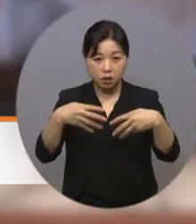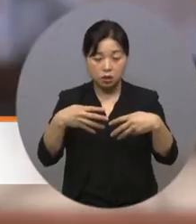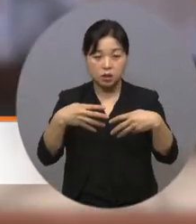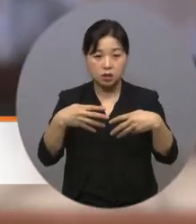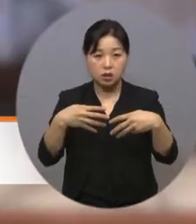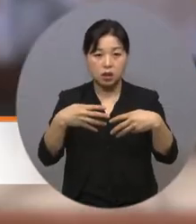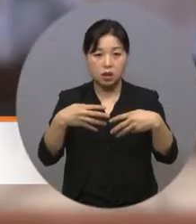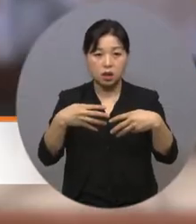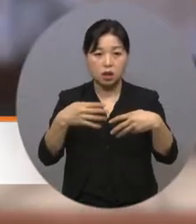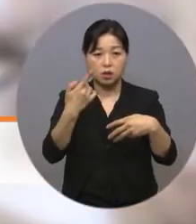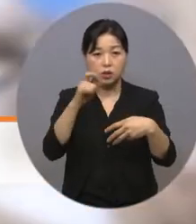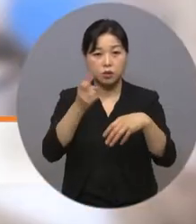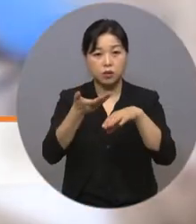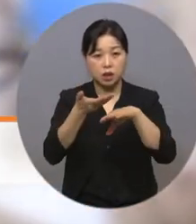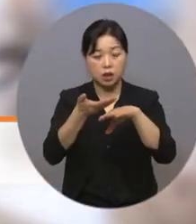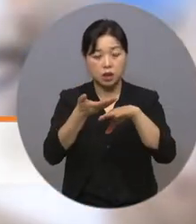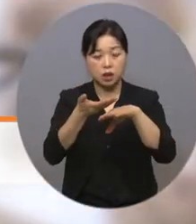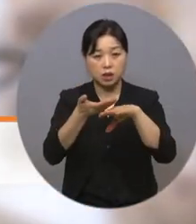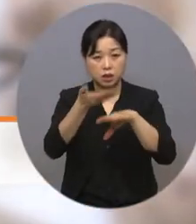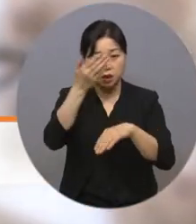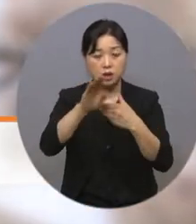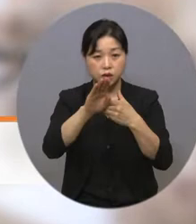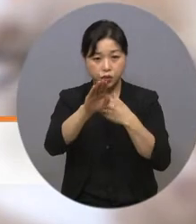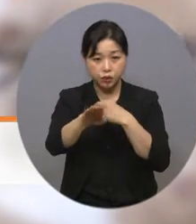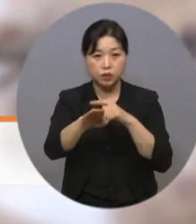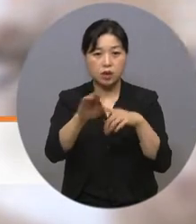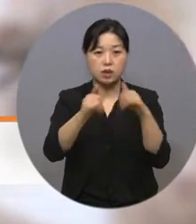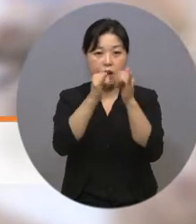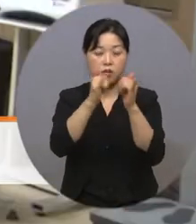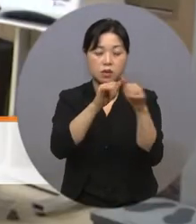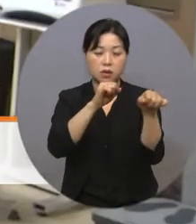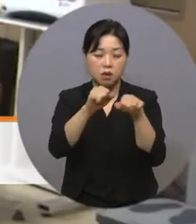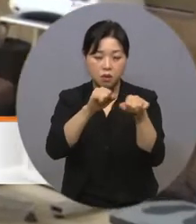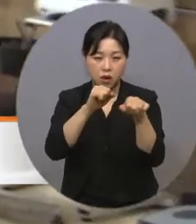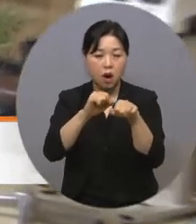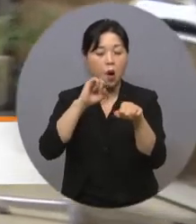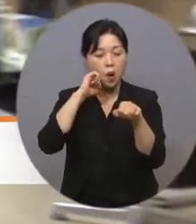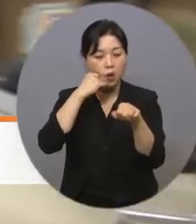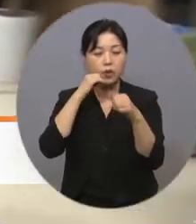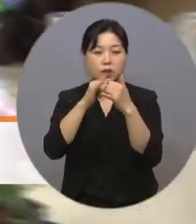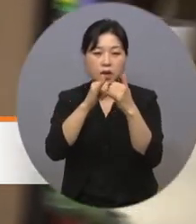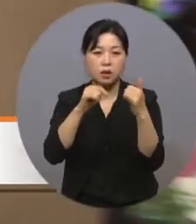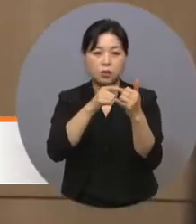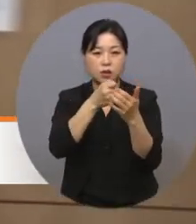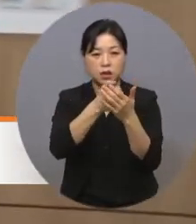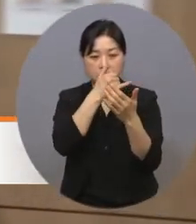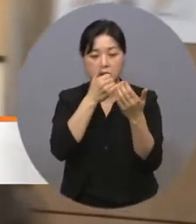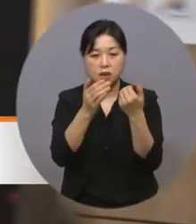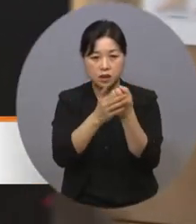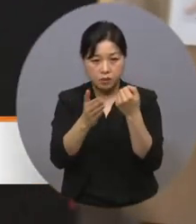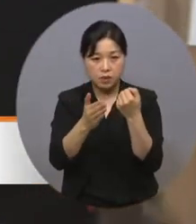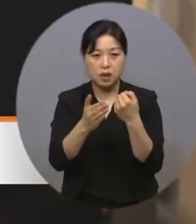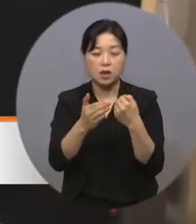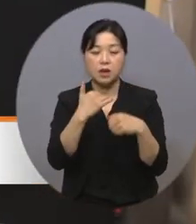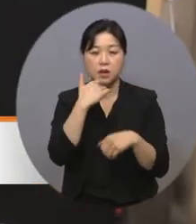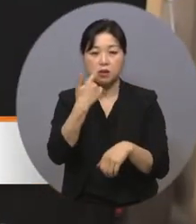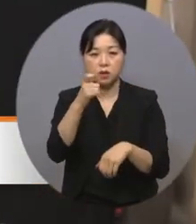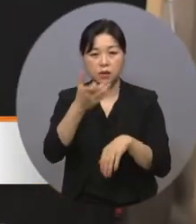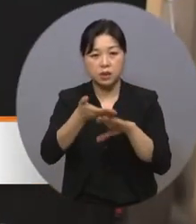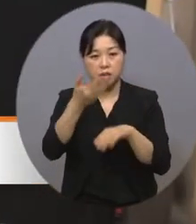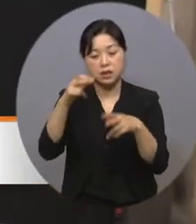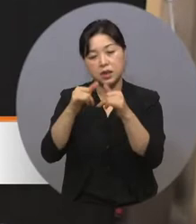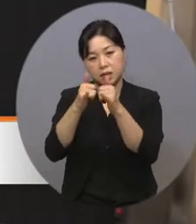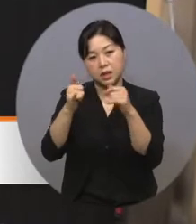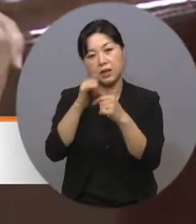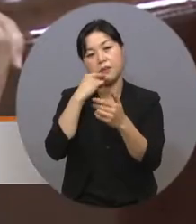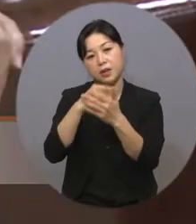혼자서 사회생활을 하기 어려운 사람으로 한정해 그 피해가 고스란히 65세 이상 장애인들에게 가고 있다는